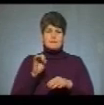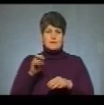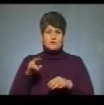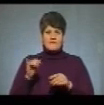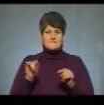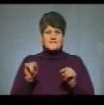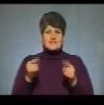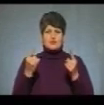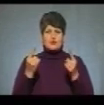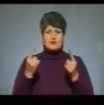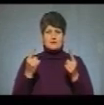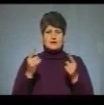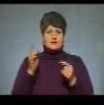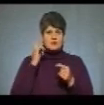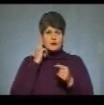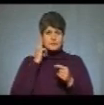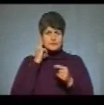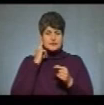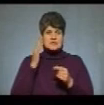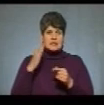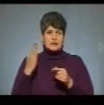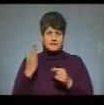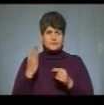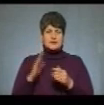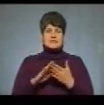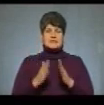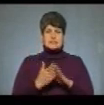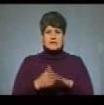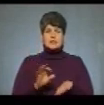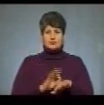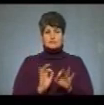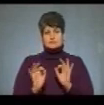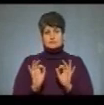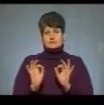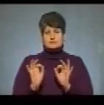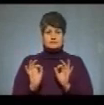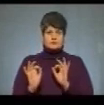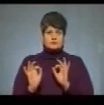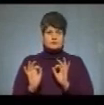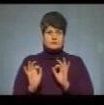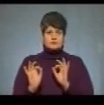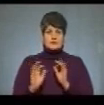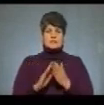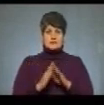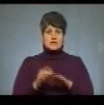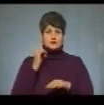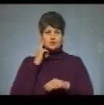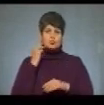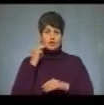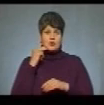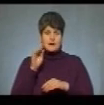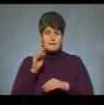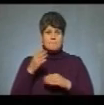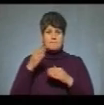відновлення барабанної перепонки зліва. За стан хворого задовільний. Стан слуху покращився,